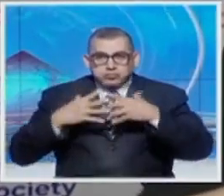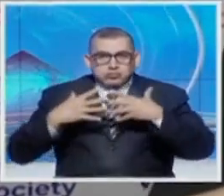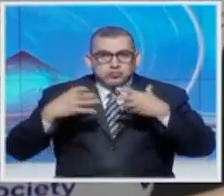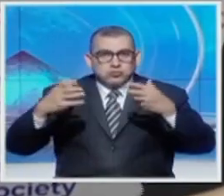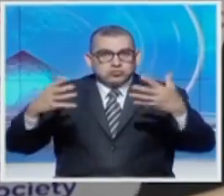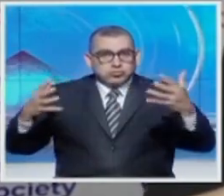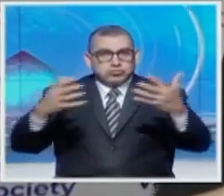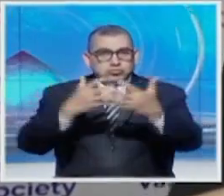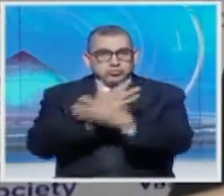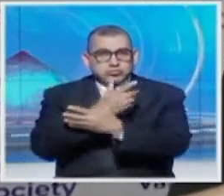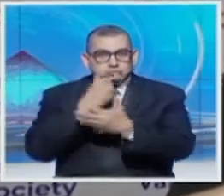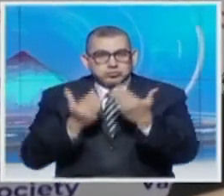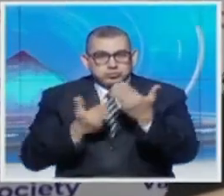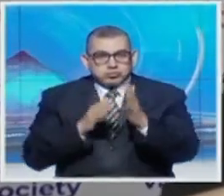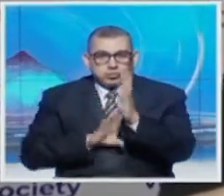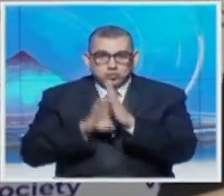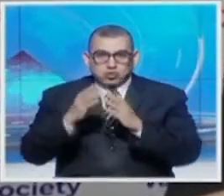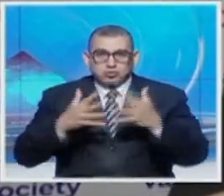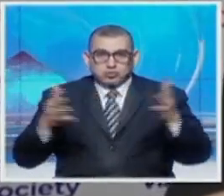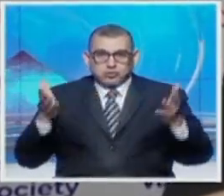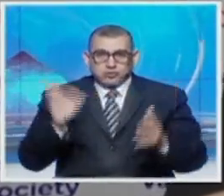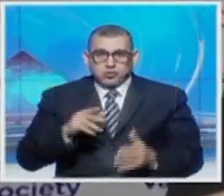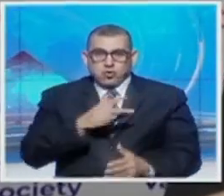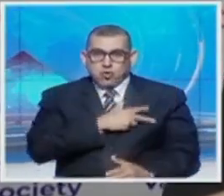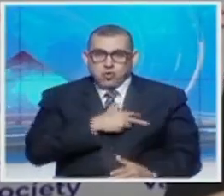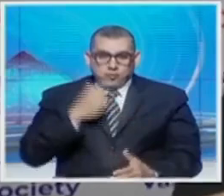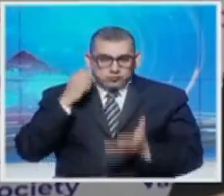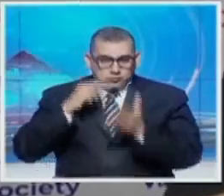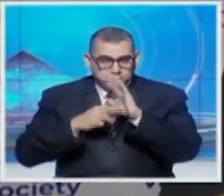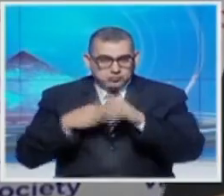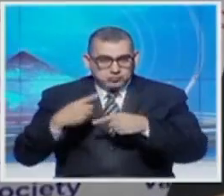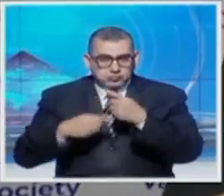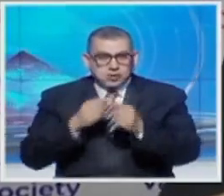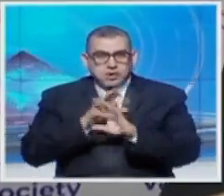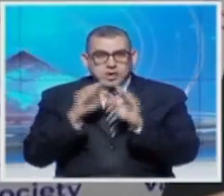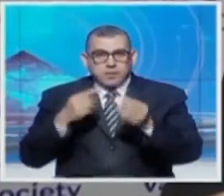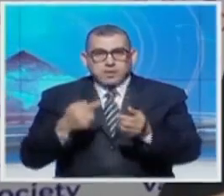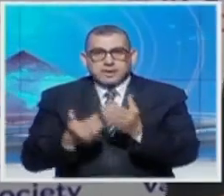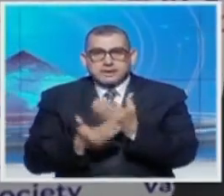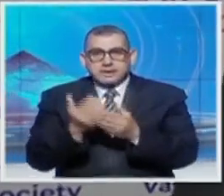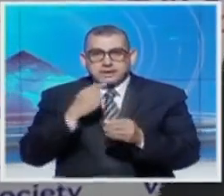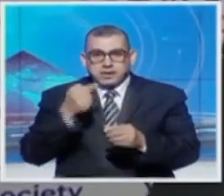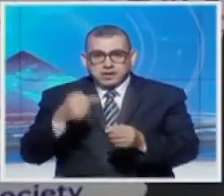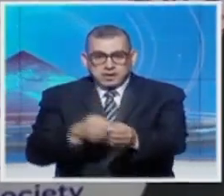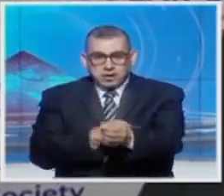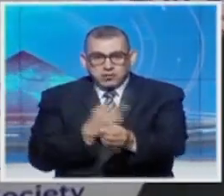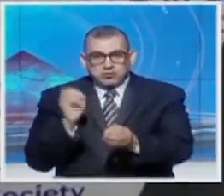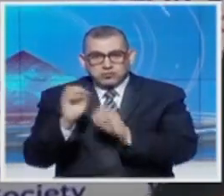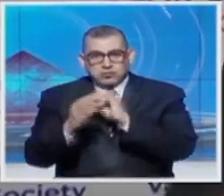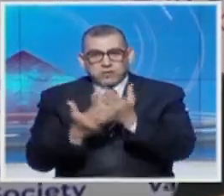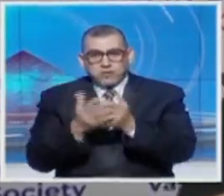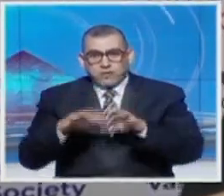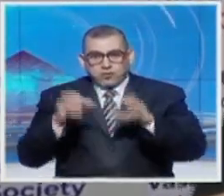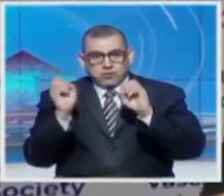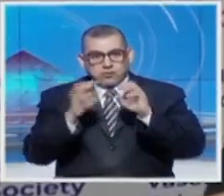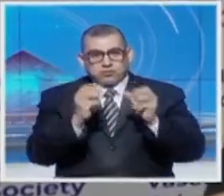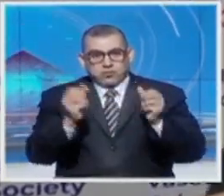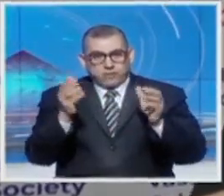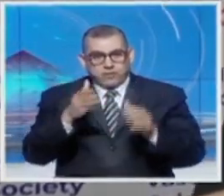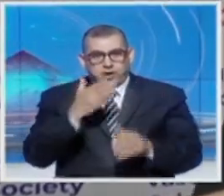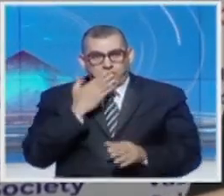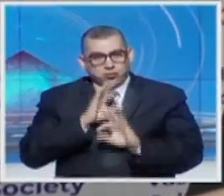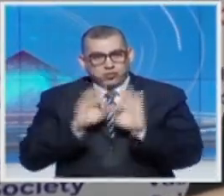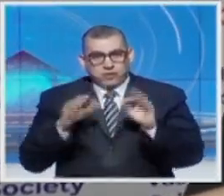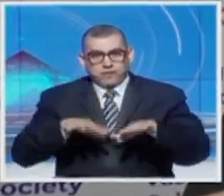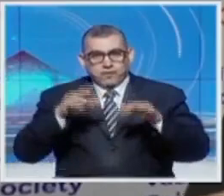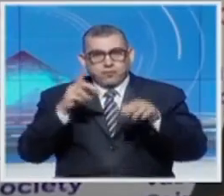يبقى في عندنا تقدم كبير جدا، والحكومة بدأت توفر الدعامات اللي كان صعب انها توفر لها، صار الكلام ده فدي حاجة كويسة، بقت